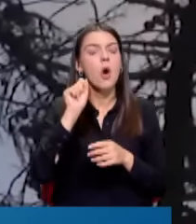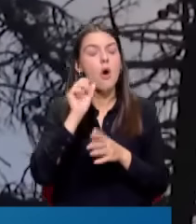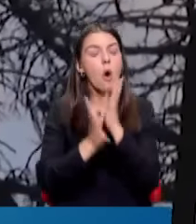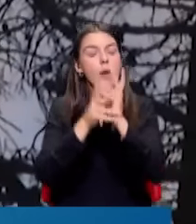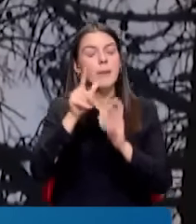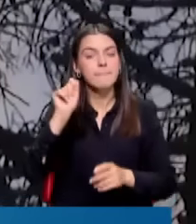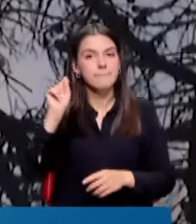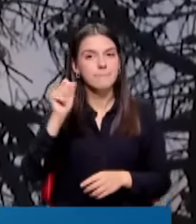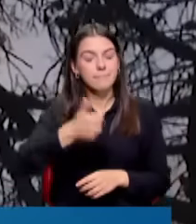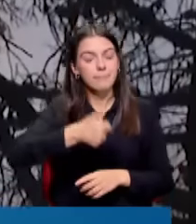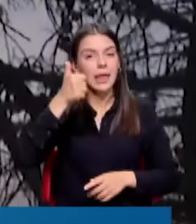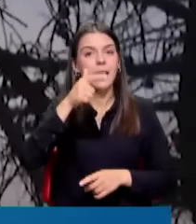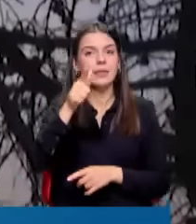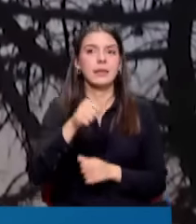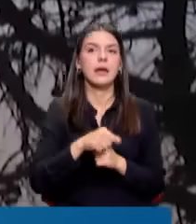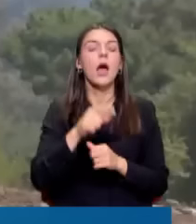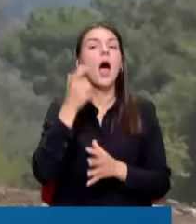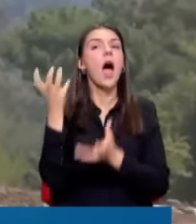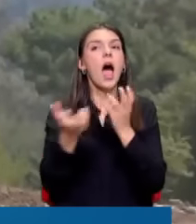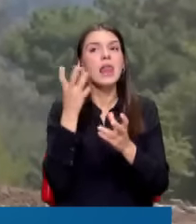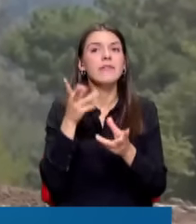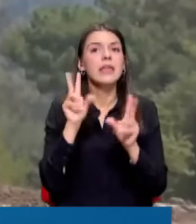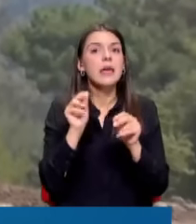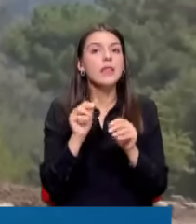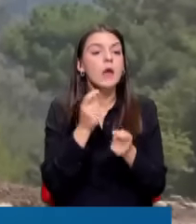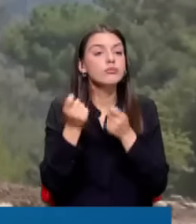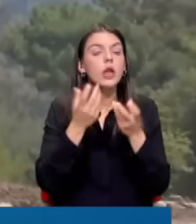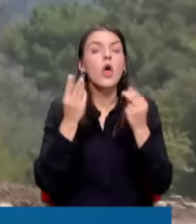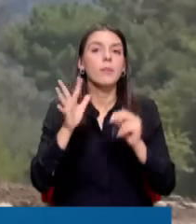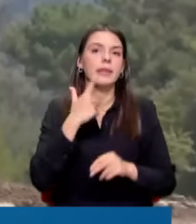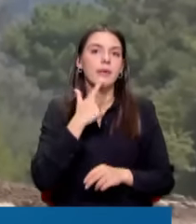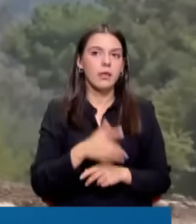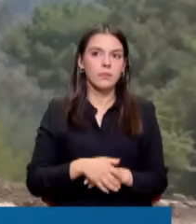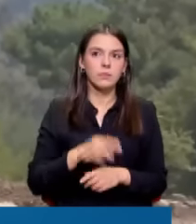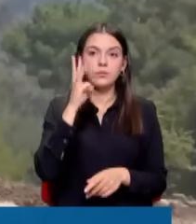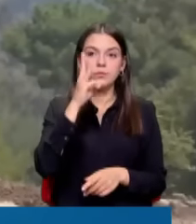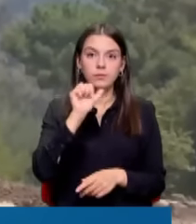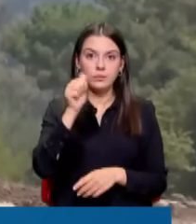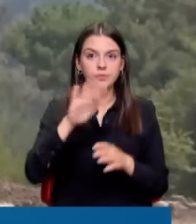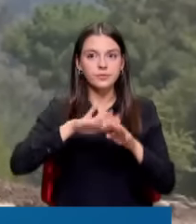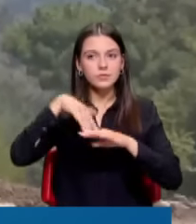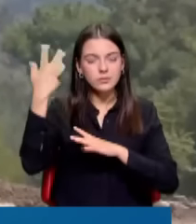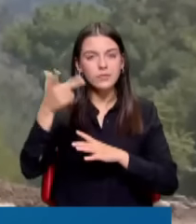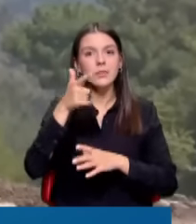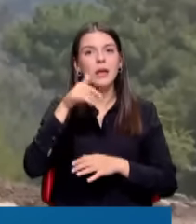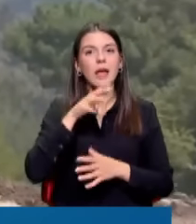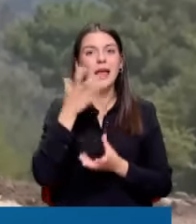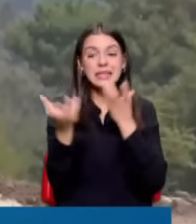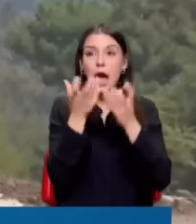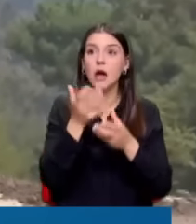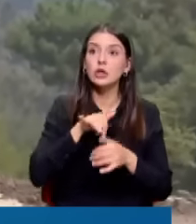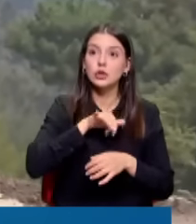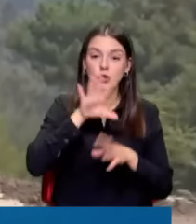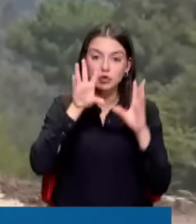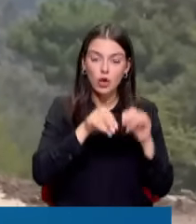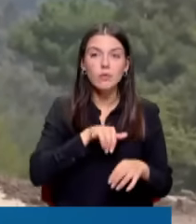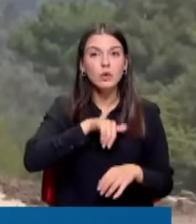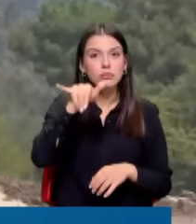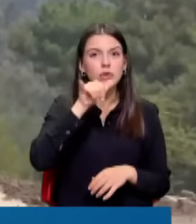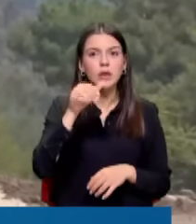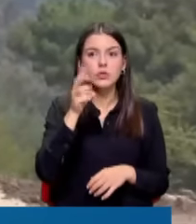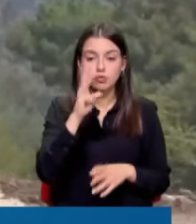Alevlere yeterli müdahalede bulunulmadı tartışması var. 3 günden sonra yangın söndürme uçaklarının, helikopterlerinin iş işten geçtikten sonra